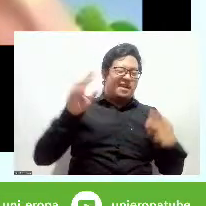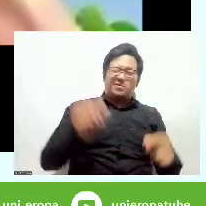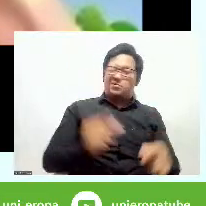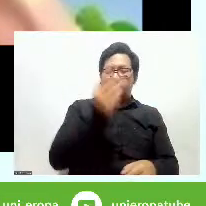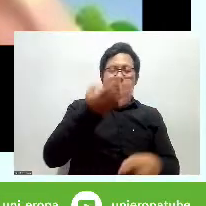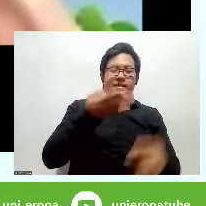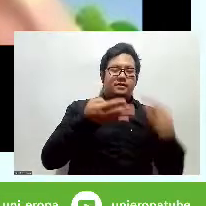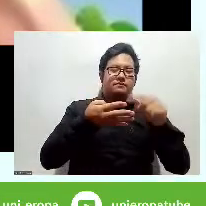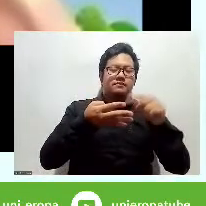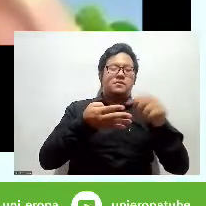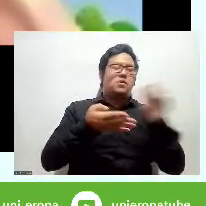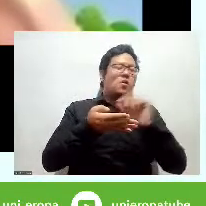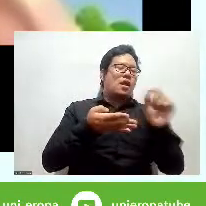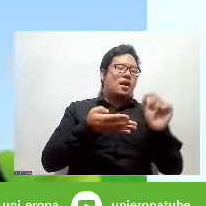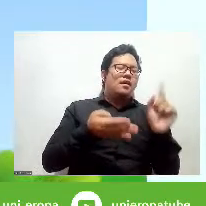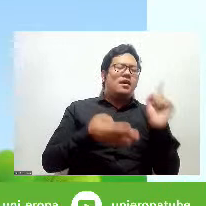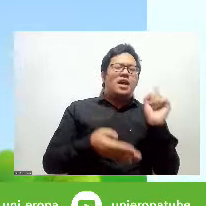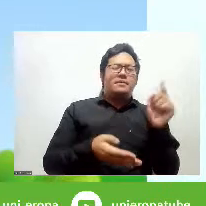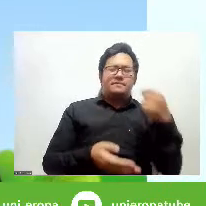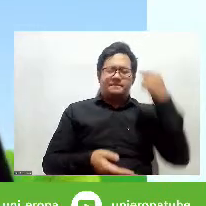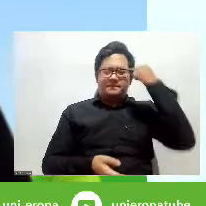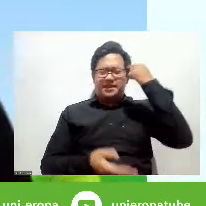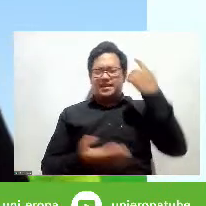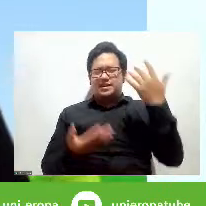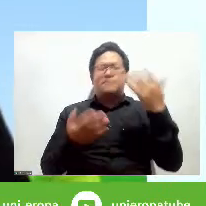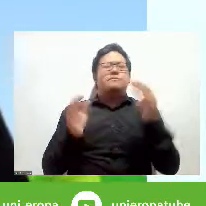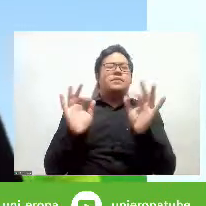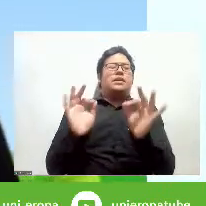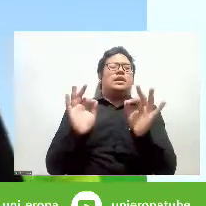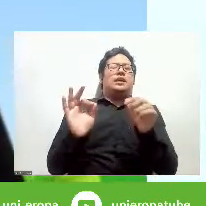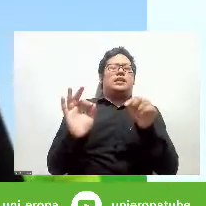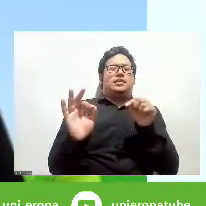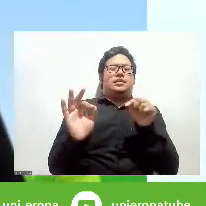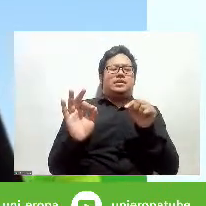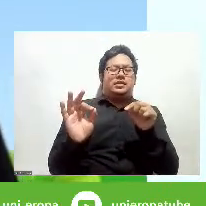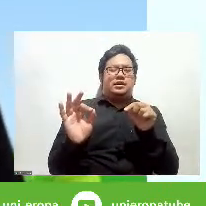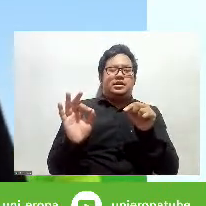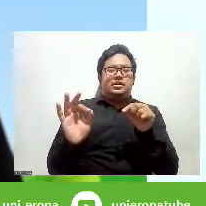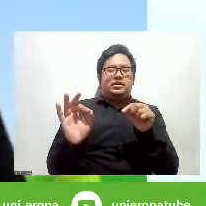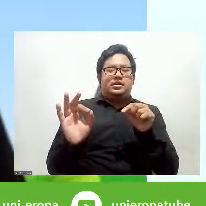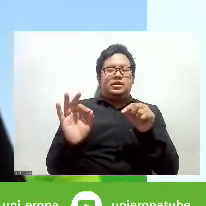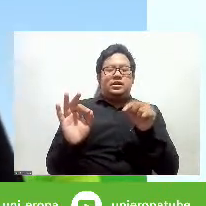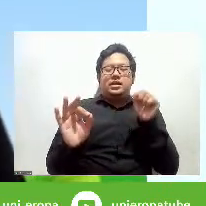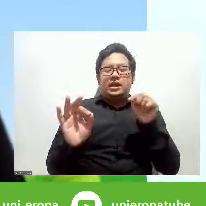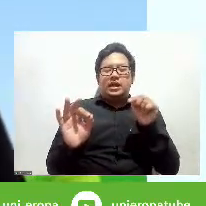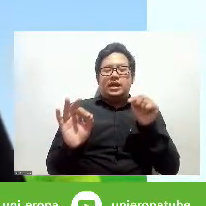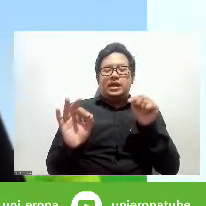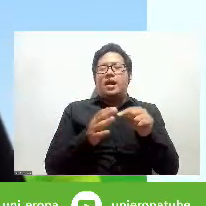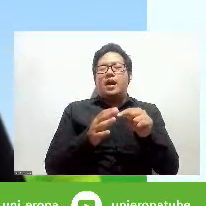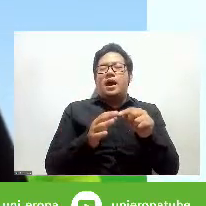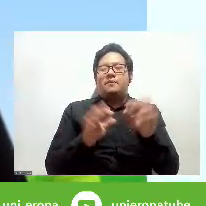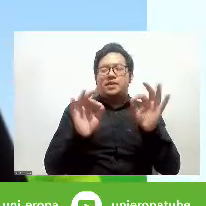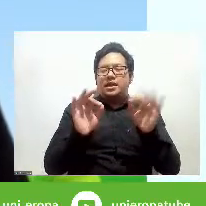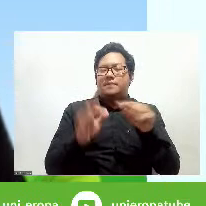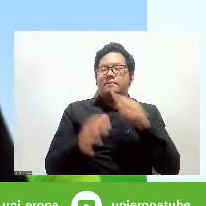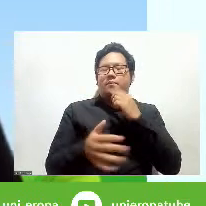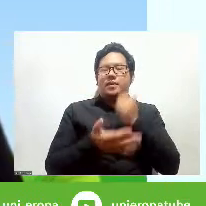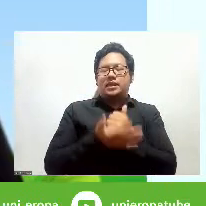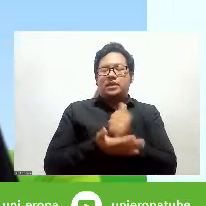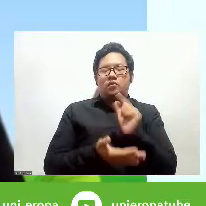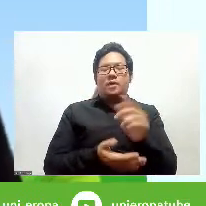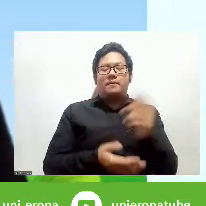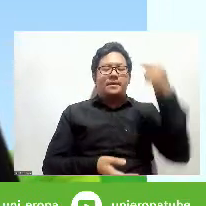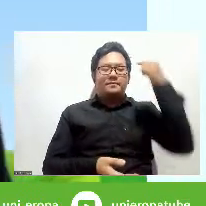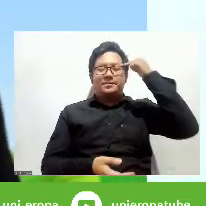itu eh Ah tidak Khan kunci demi terjadi harus pendidikan masih tamat